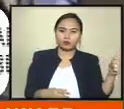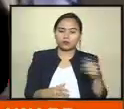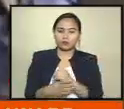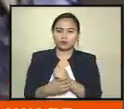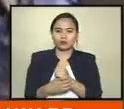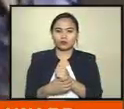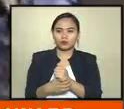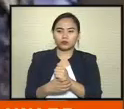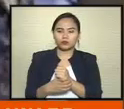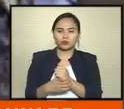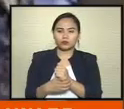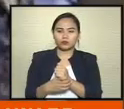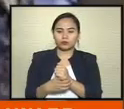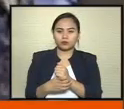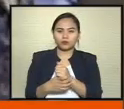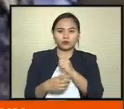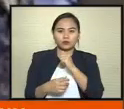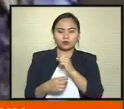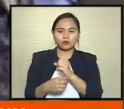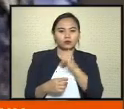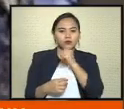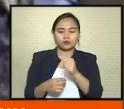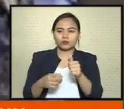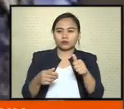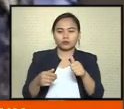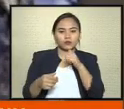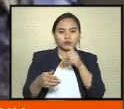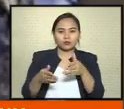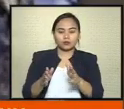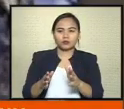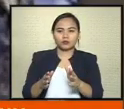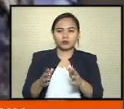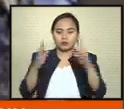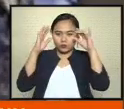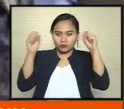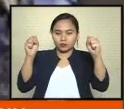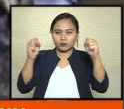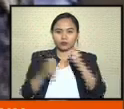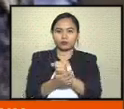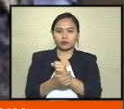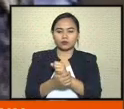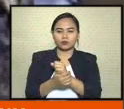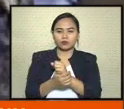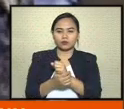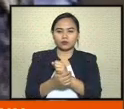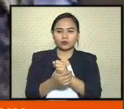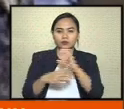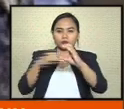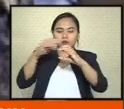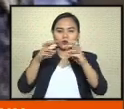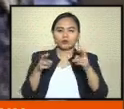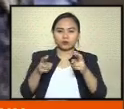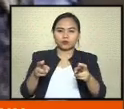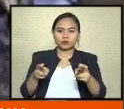ito, post-enactment to eh. Uh-huh. Kasi pag na-approve ng Pangulo at may nakalusot ditong construction of road Candaba,